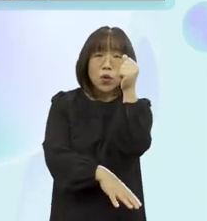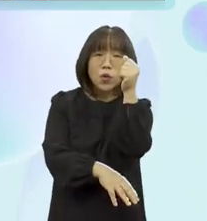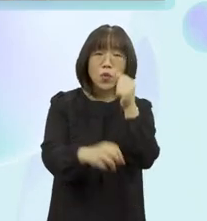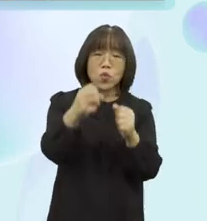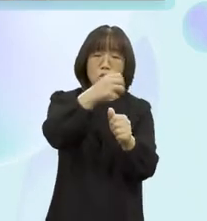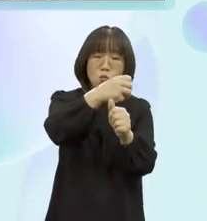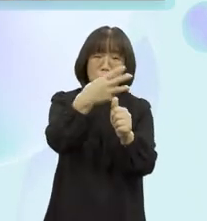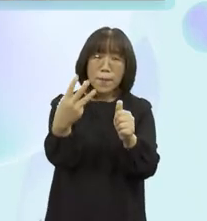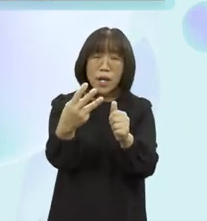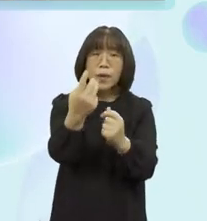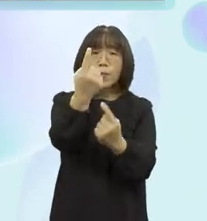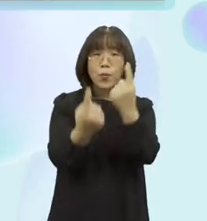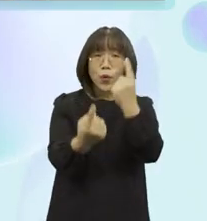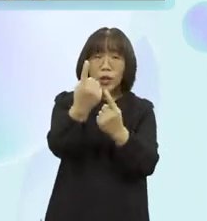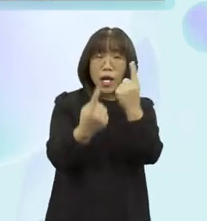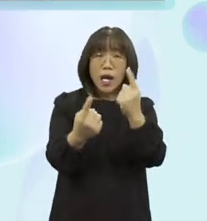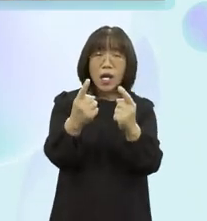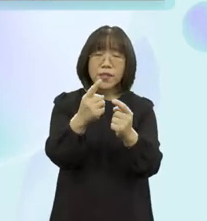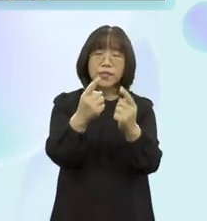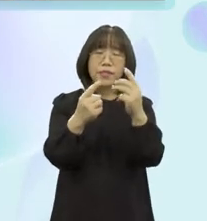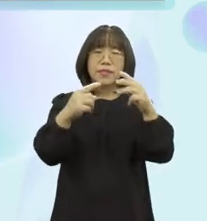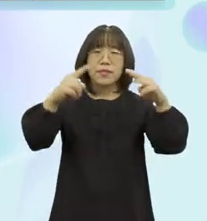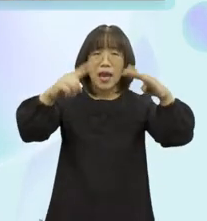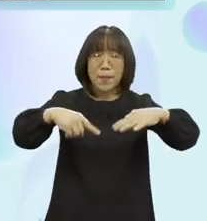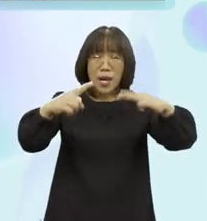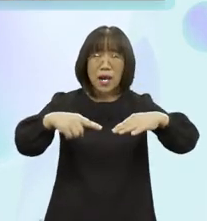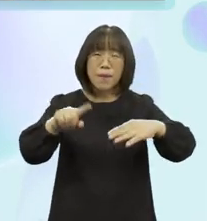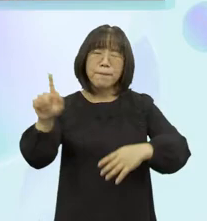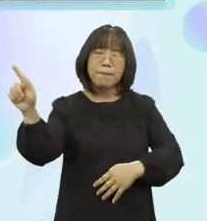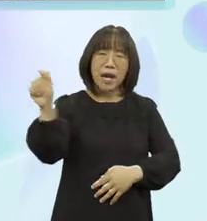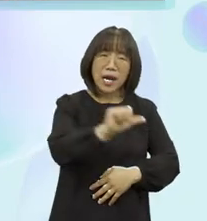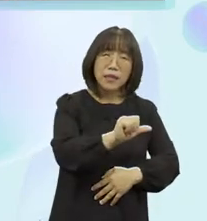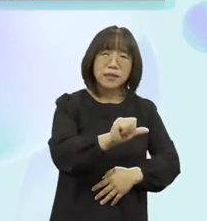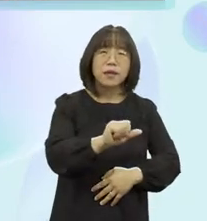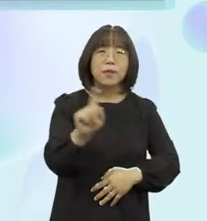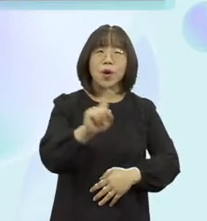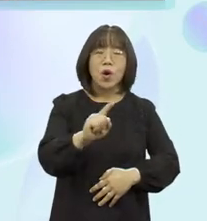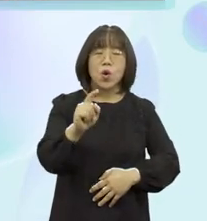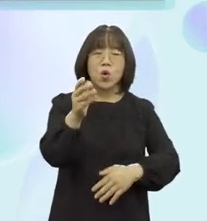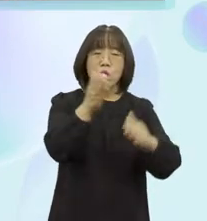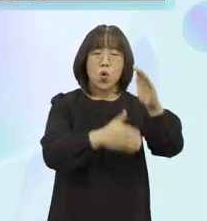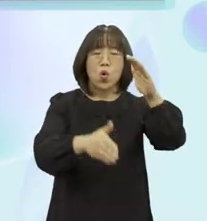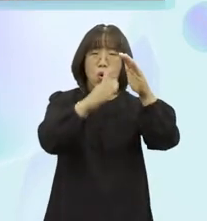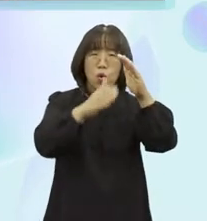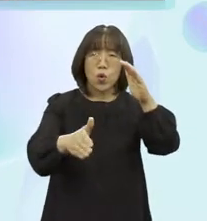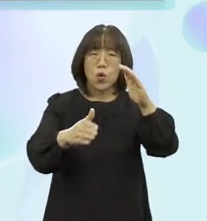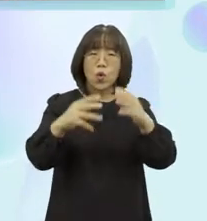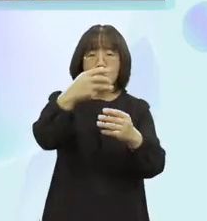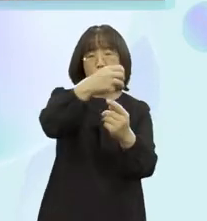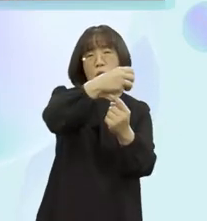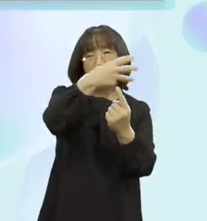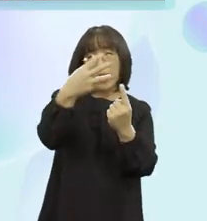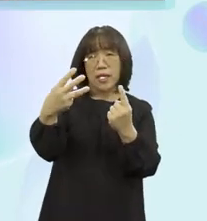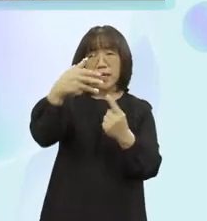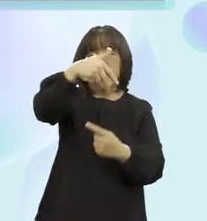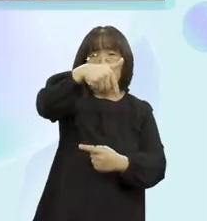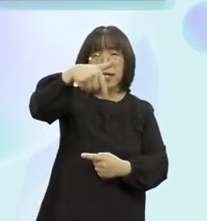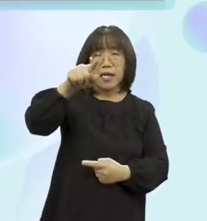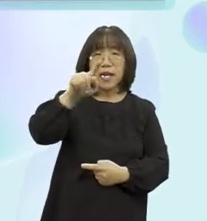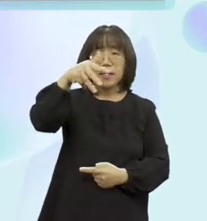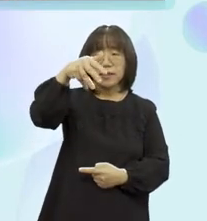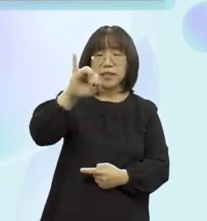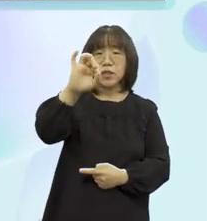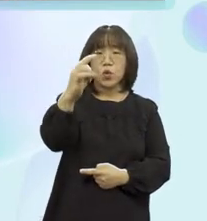기존 와이파이 보다 4배 빠르고 데이터 걱정 없이 언제 어디서나 사용할 수 있는 무료 공공 와이파이 까치 온